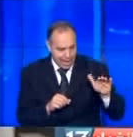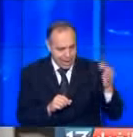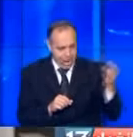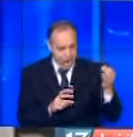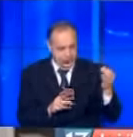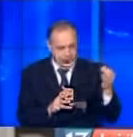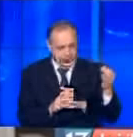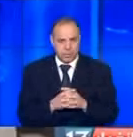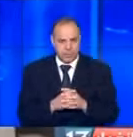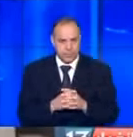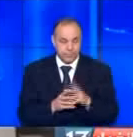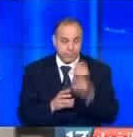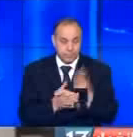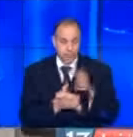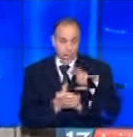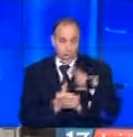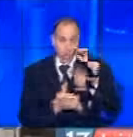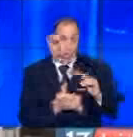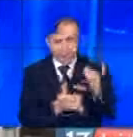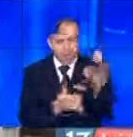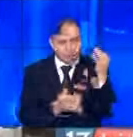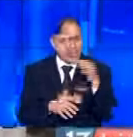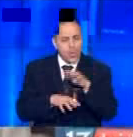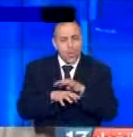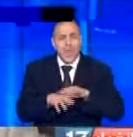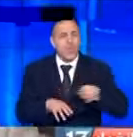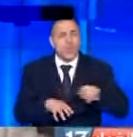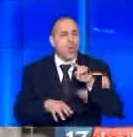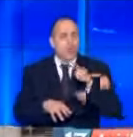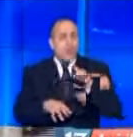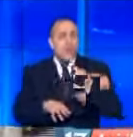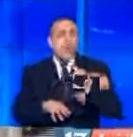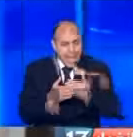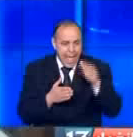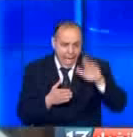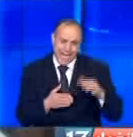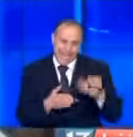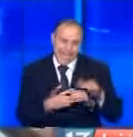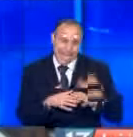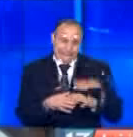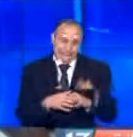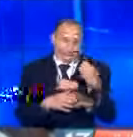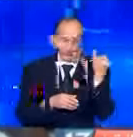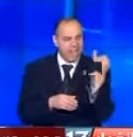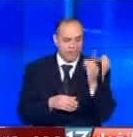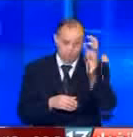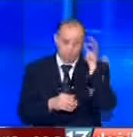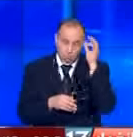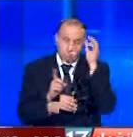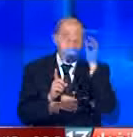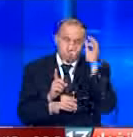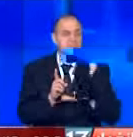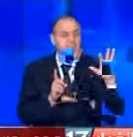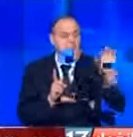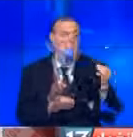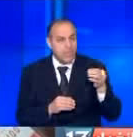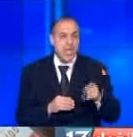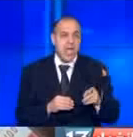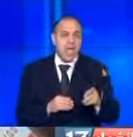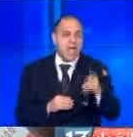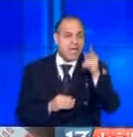وايضا جاذبيه الجهات. دور النظم البنكية في تمويل المؤسسات والاستثمار كان أيضا أبرز النقاط